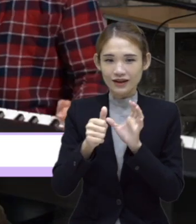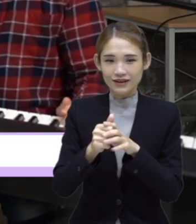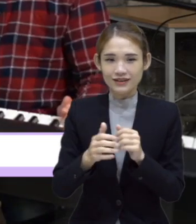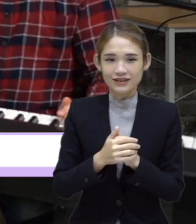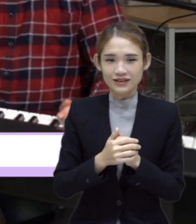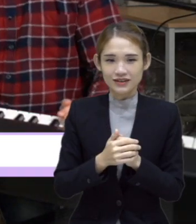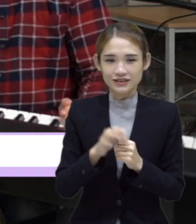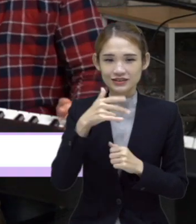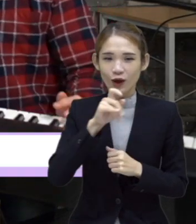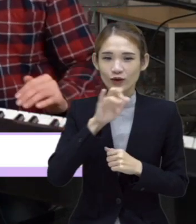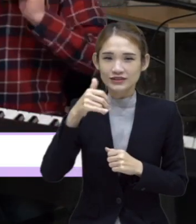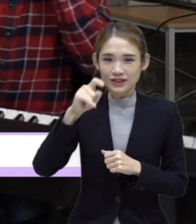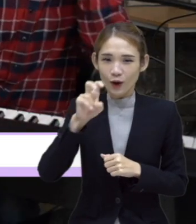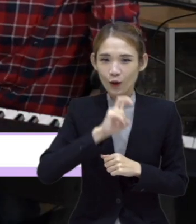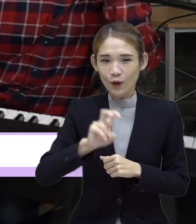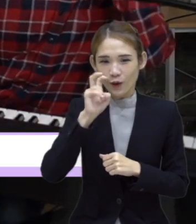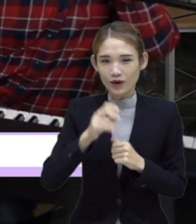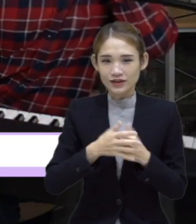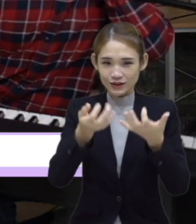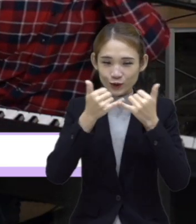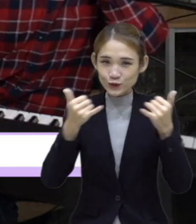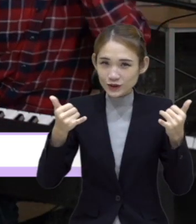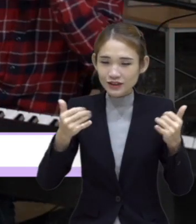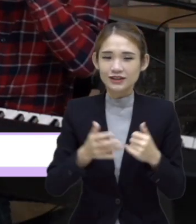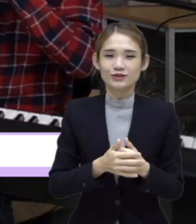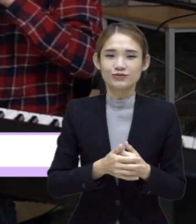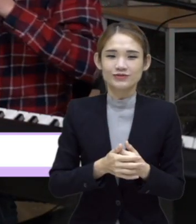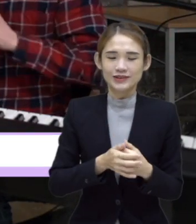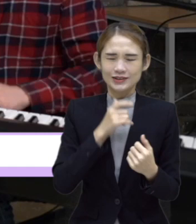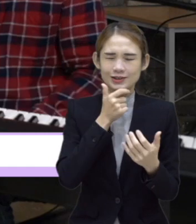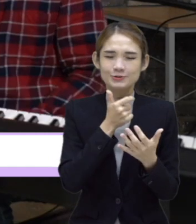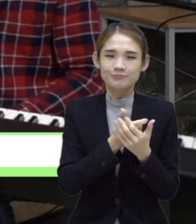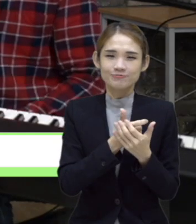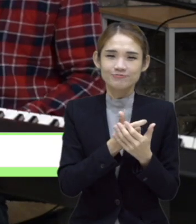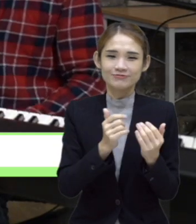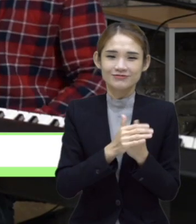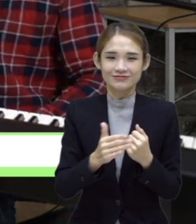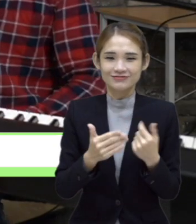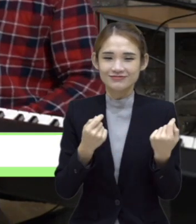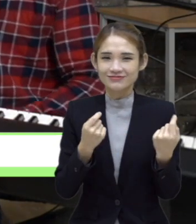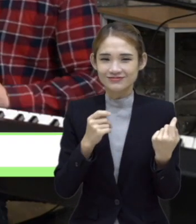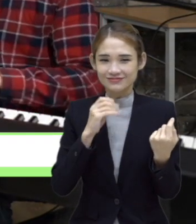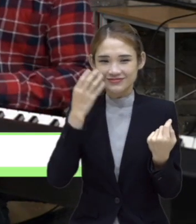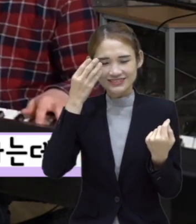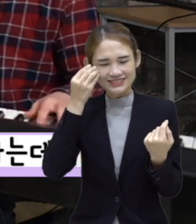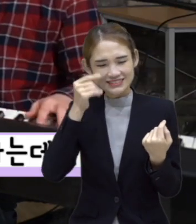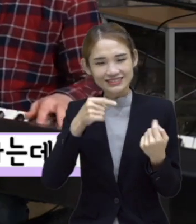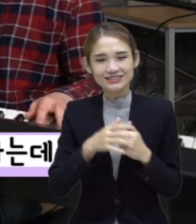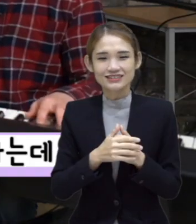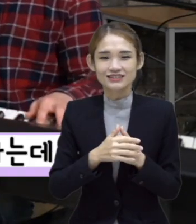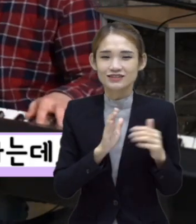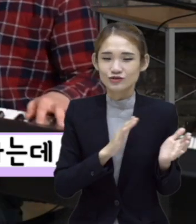언제요? 성시경 씨 노래. 아. 저희의 구독자분들이 저에게는 감동이기 때문에 멘트는 이렇게 느끼하게밖에 안 나오나 네. 봐요.